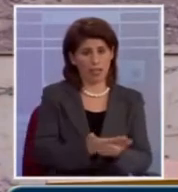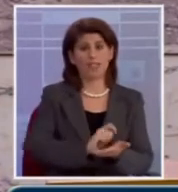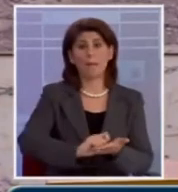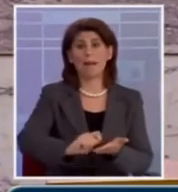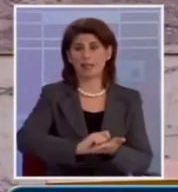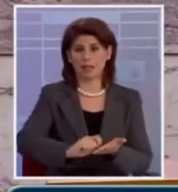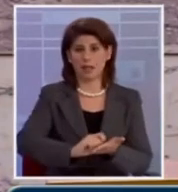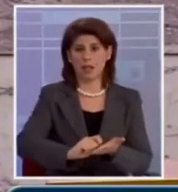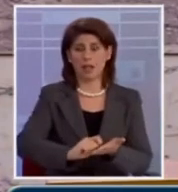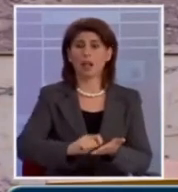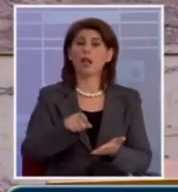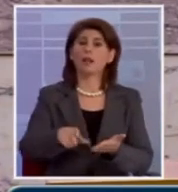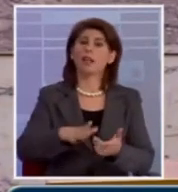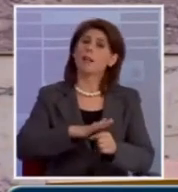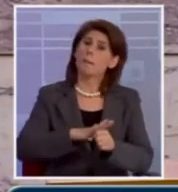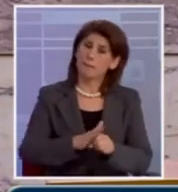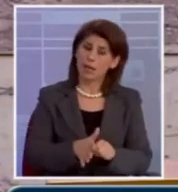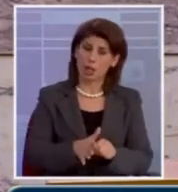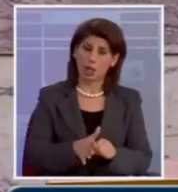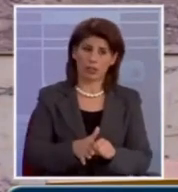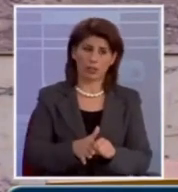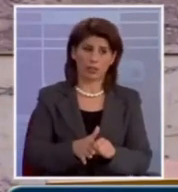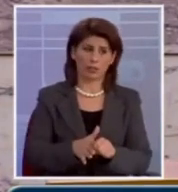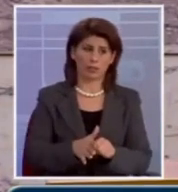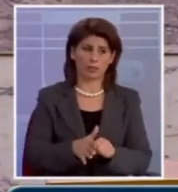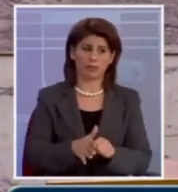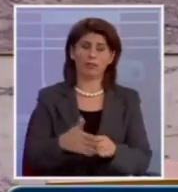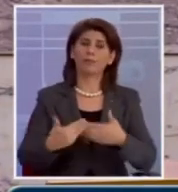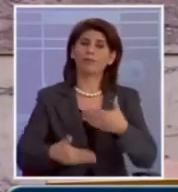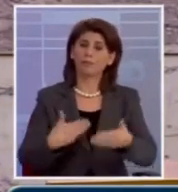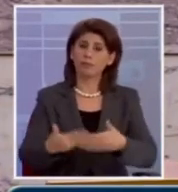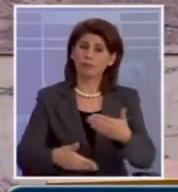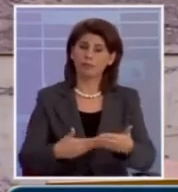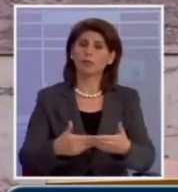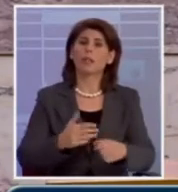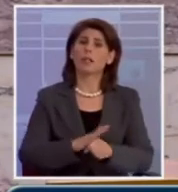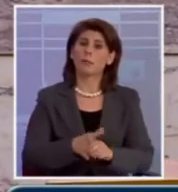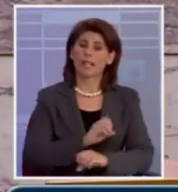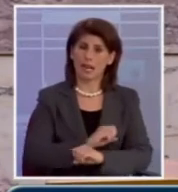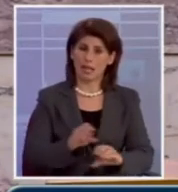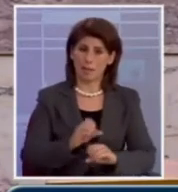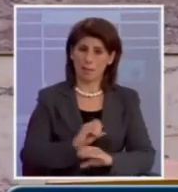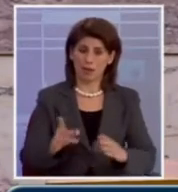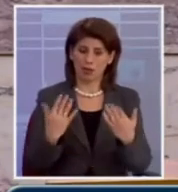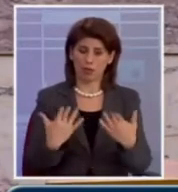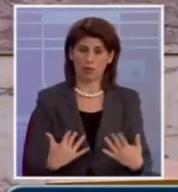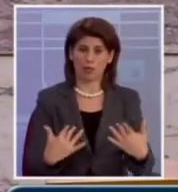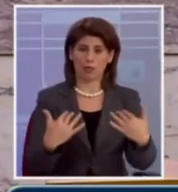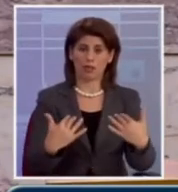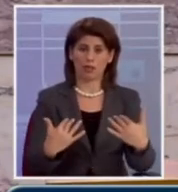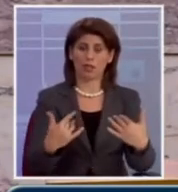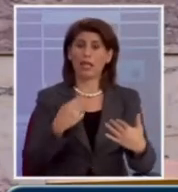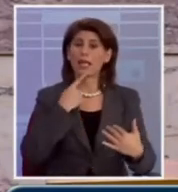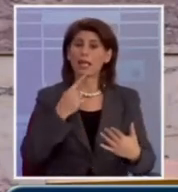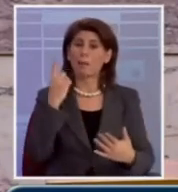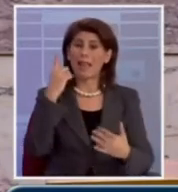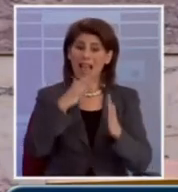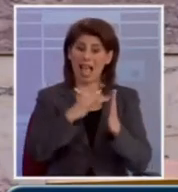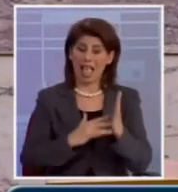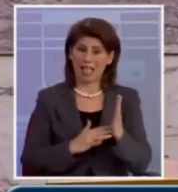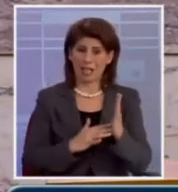πρακτικά και για την πληρότητα της διαδικασίας και την πλήρη ενημέρωση του σώματος. Ανέφερε ένα